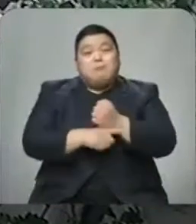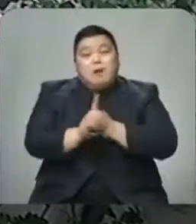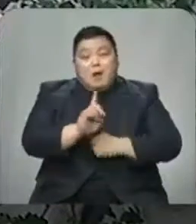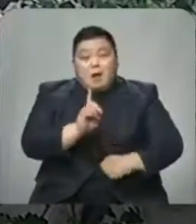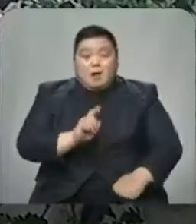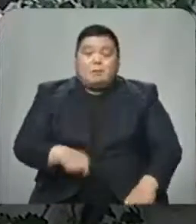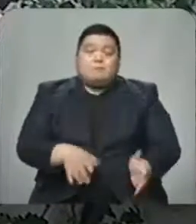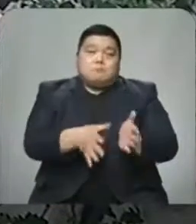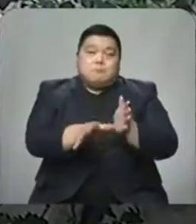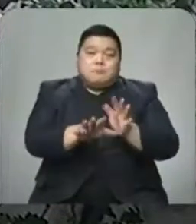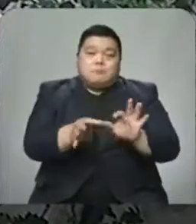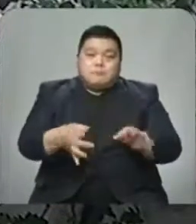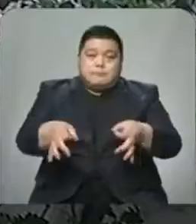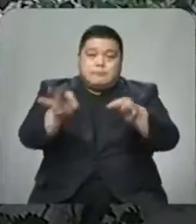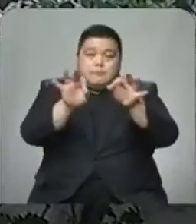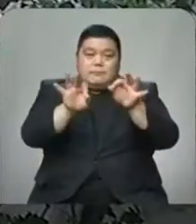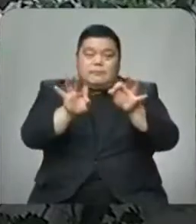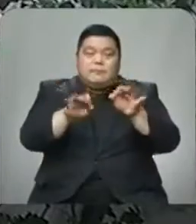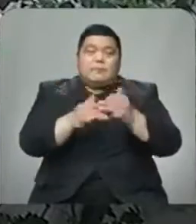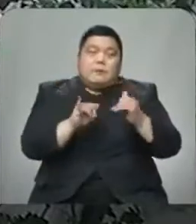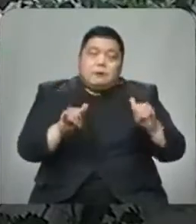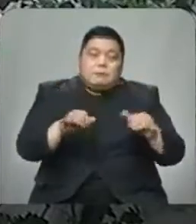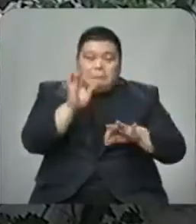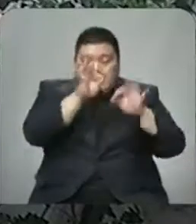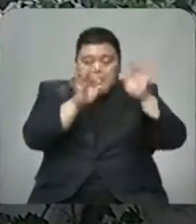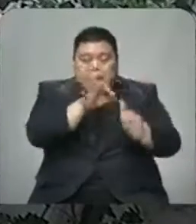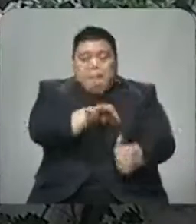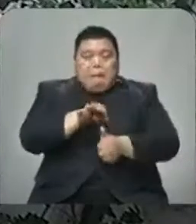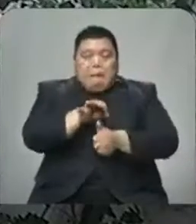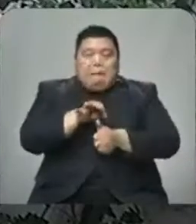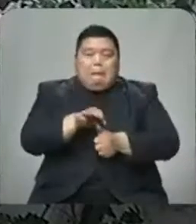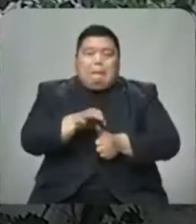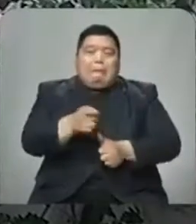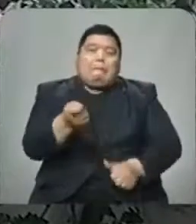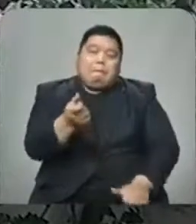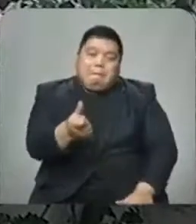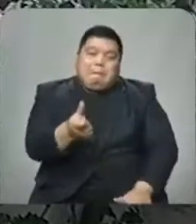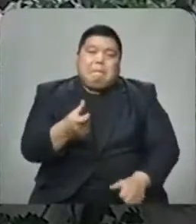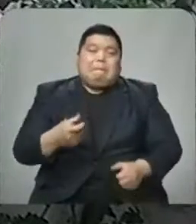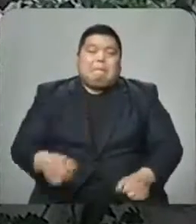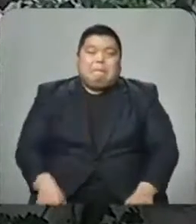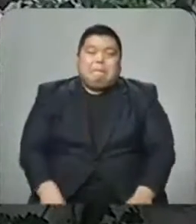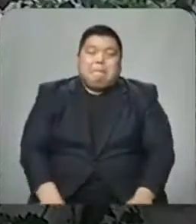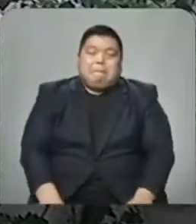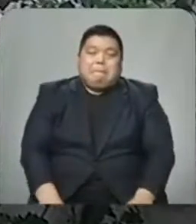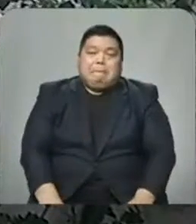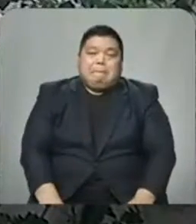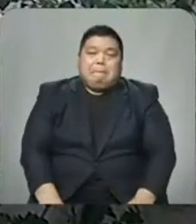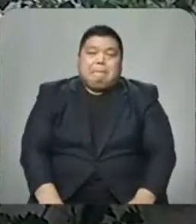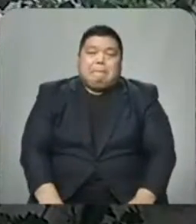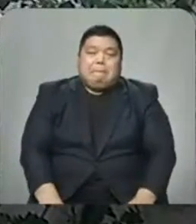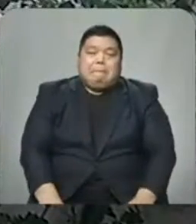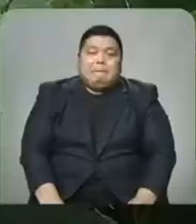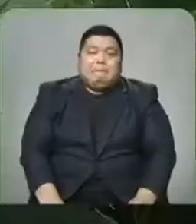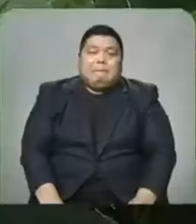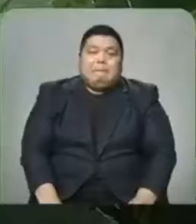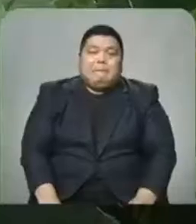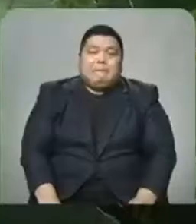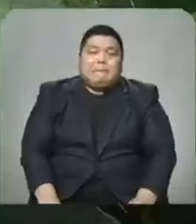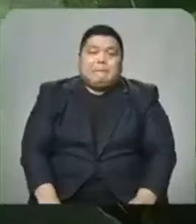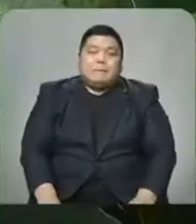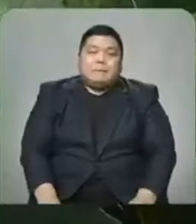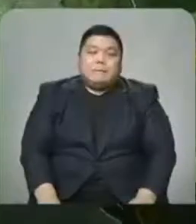한가득인데요. 물가는 오르고 사람은 구하기 힘들기 때문입니다. 이재경 기자가 취재했습니다.